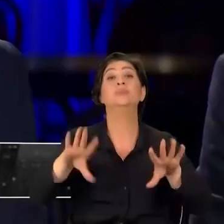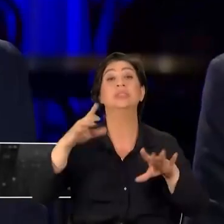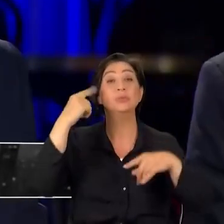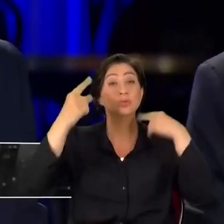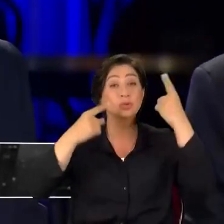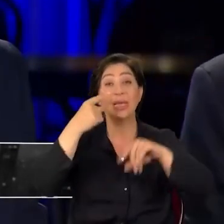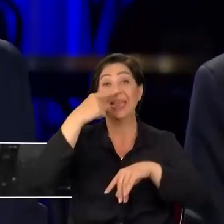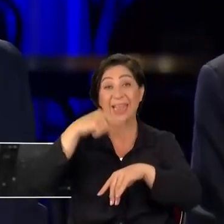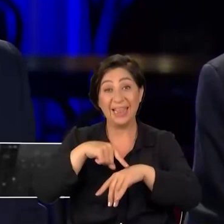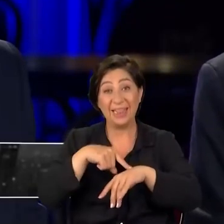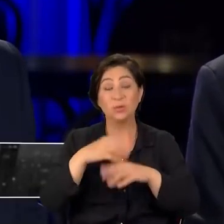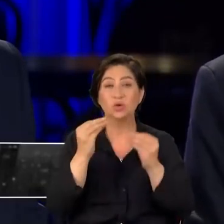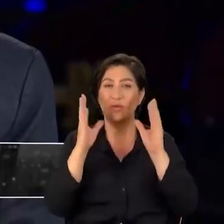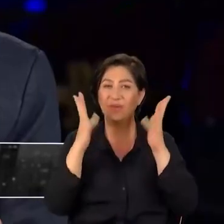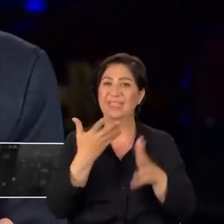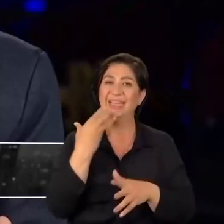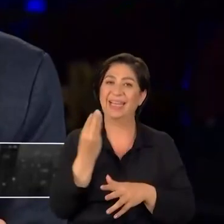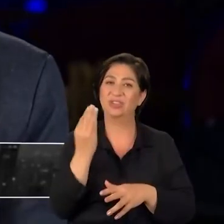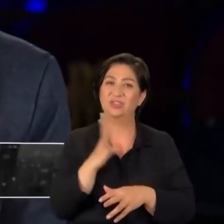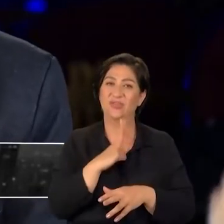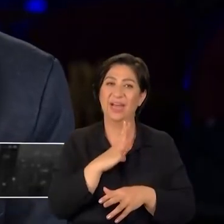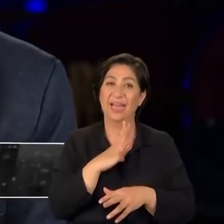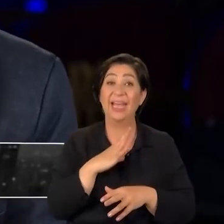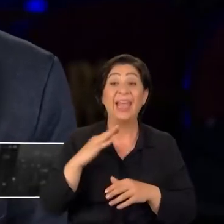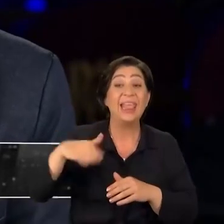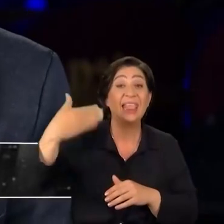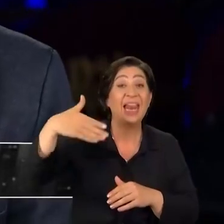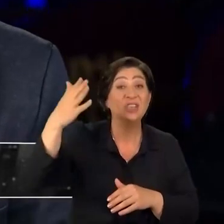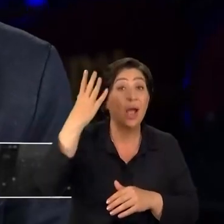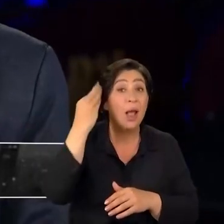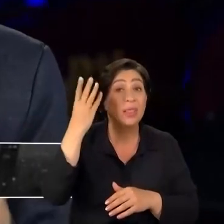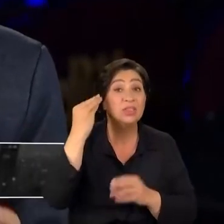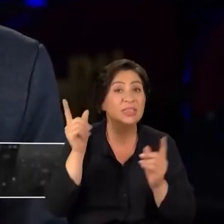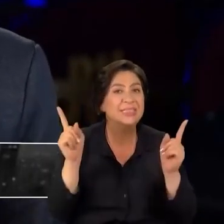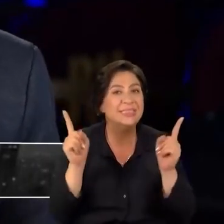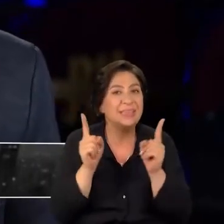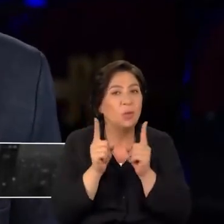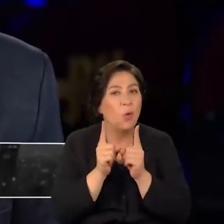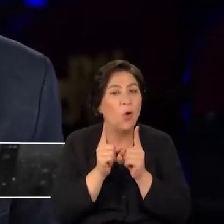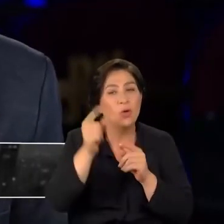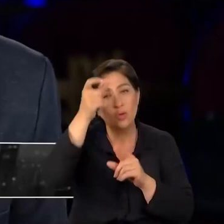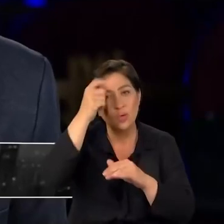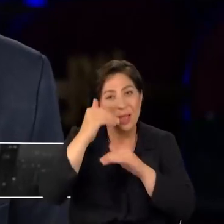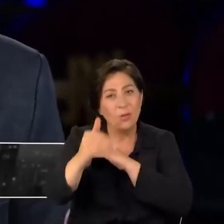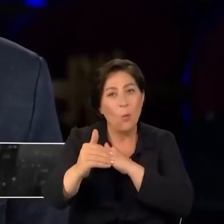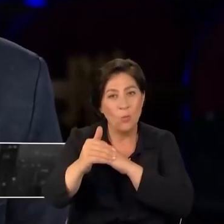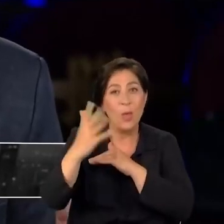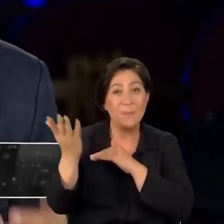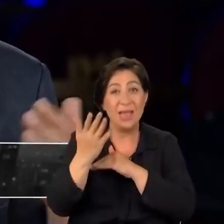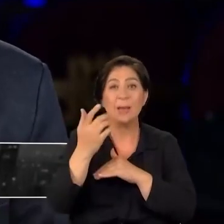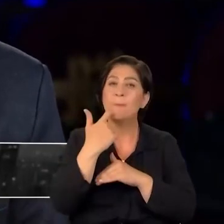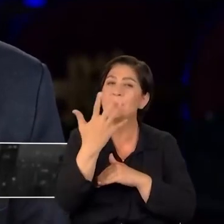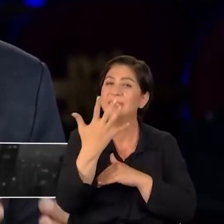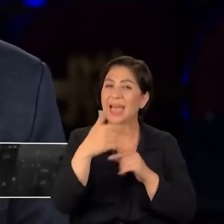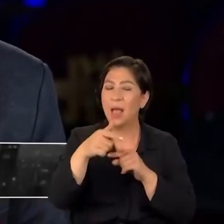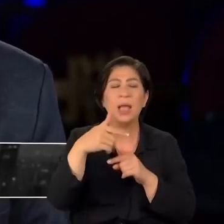düşünen, inanan çok fazla genç var. Gelecek algıları kısalıyor. Yani Türkiye toplumunun bile son 5 senede ortalama